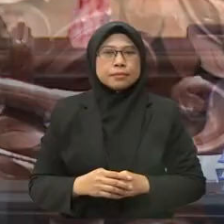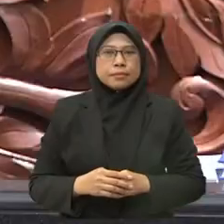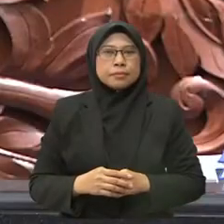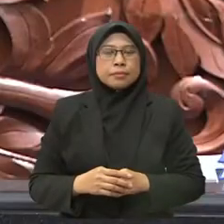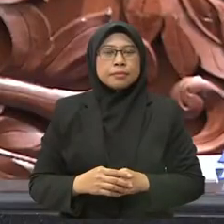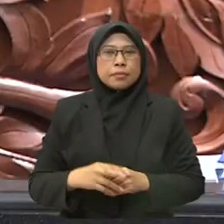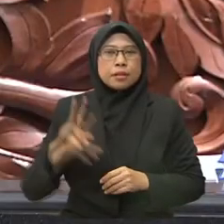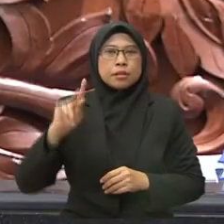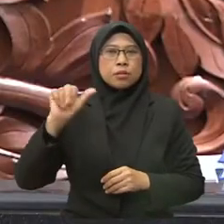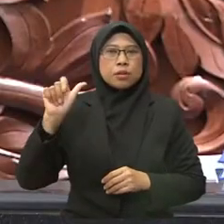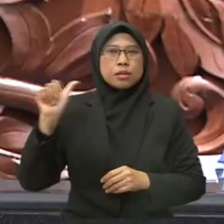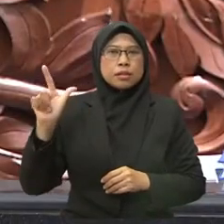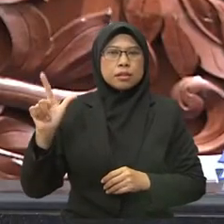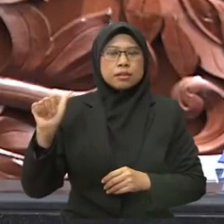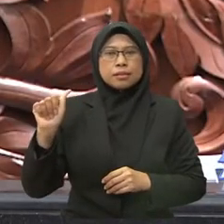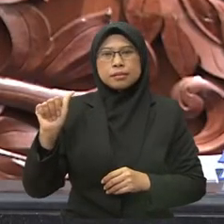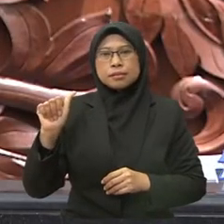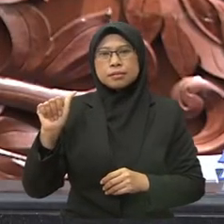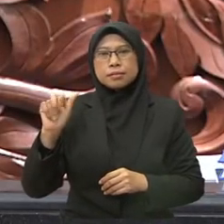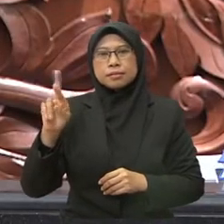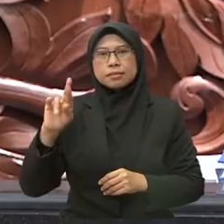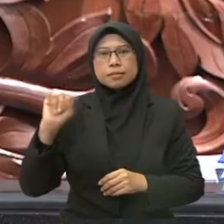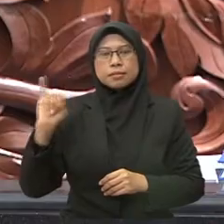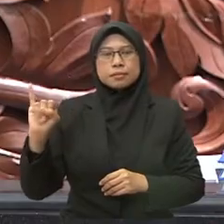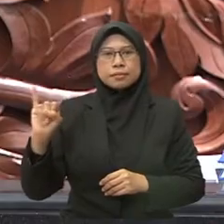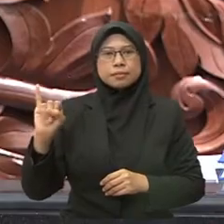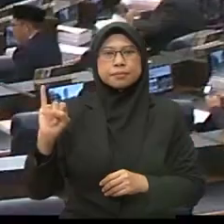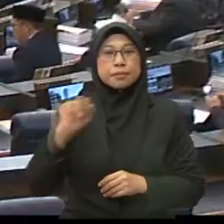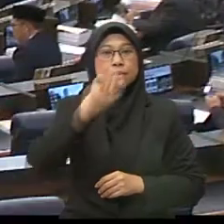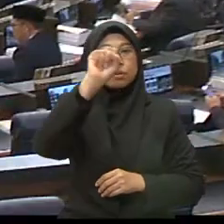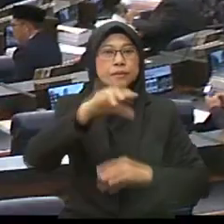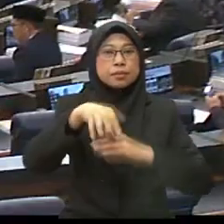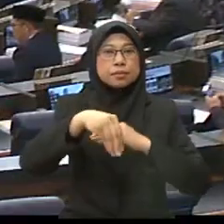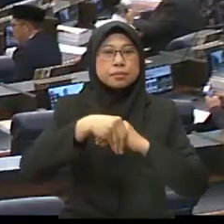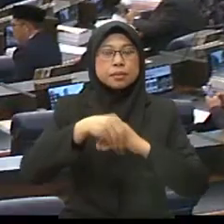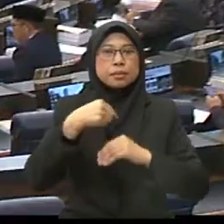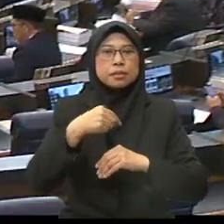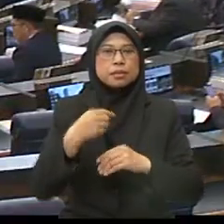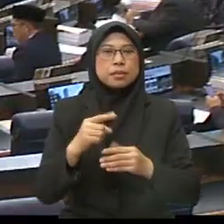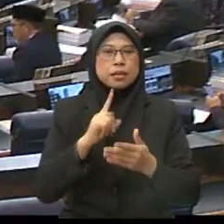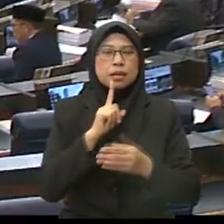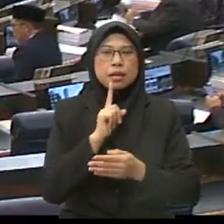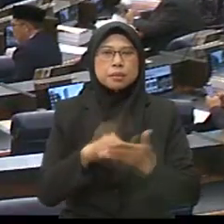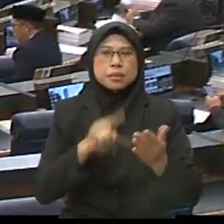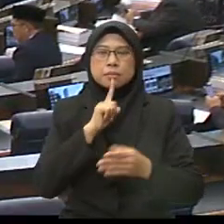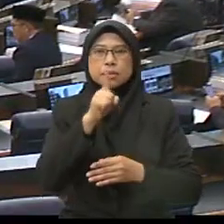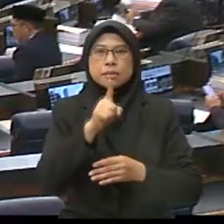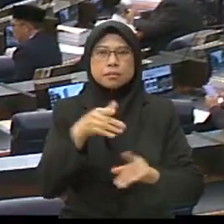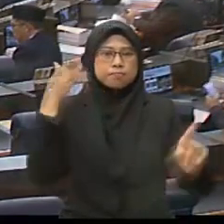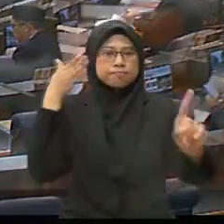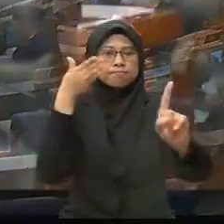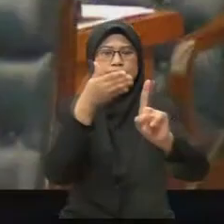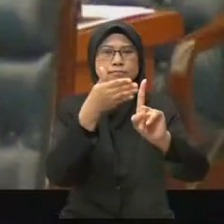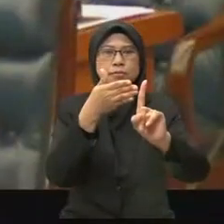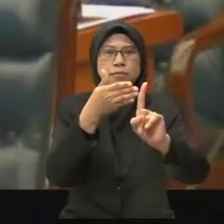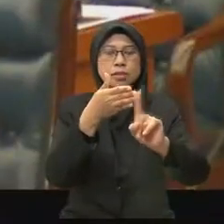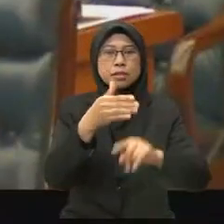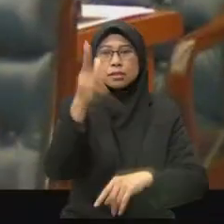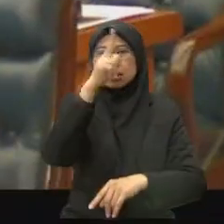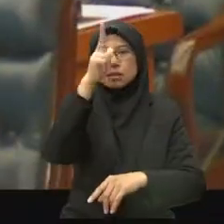berhormatai Terima kasih soalan tambahan saya ialah Apakah sebenarnya Hala tuju dan pendirian